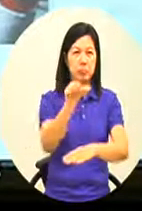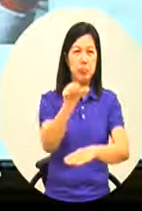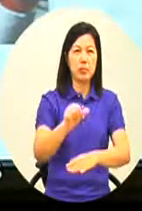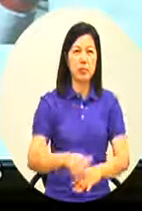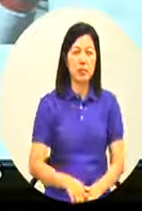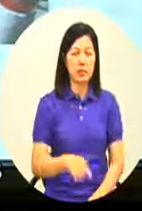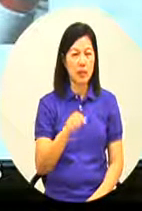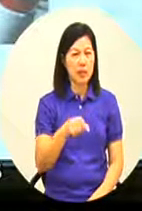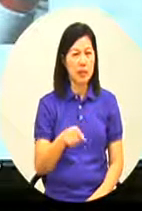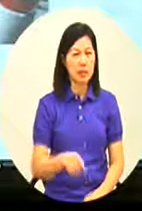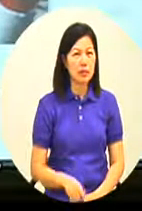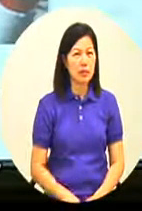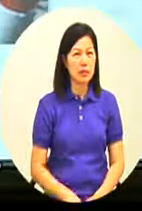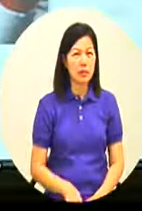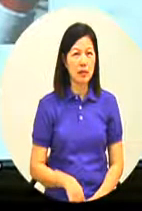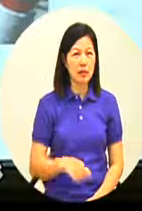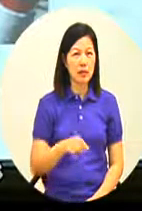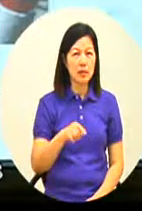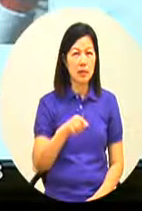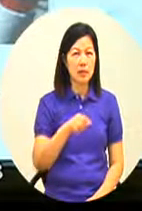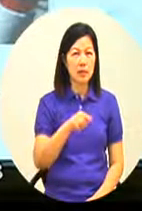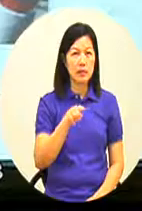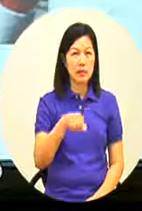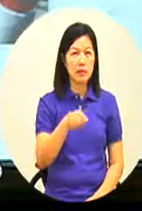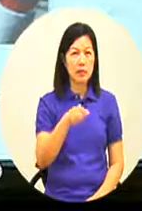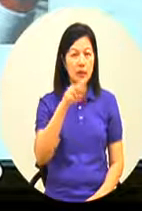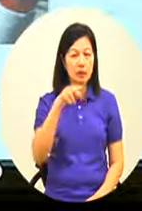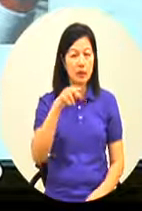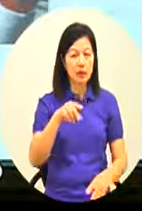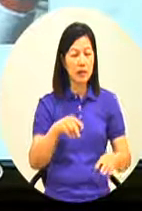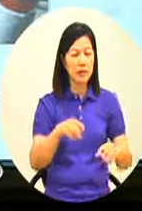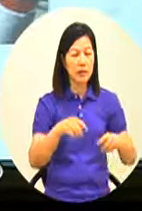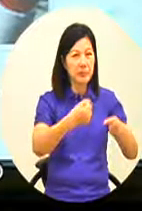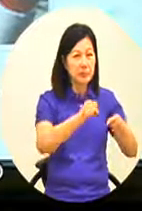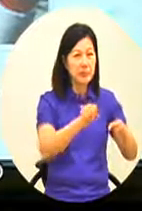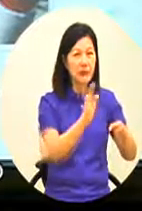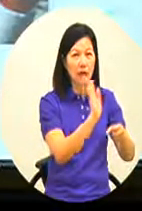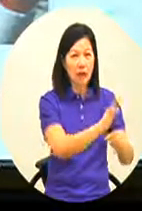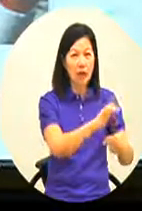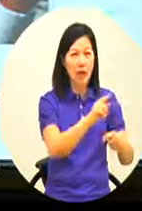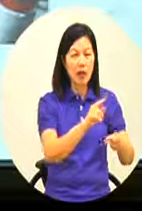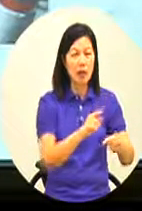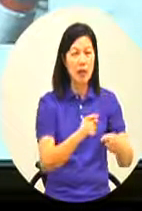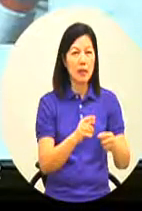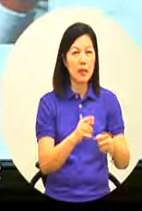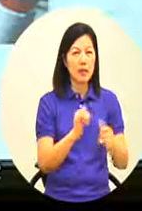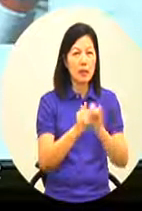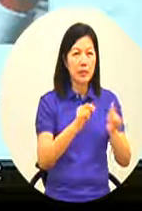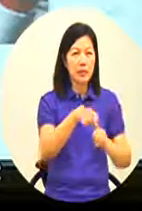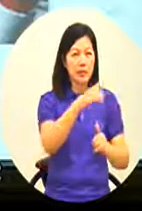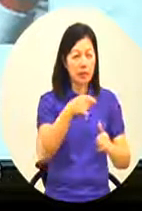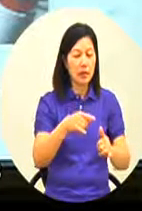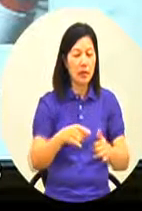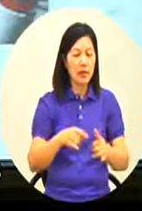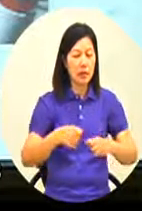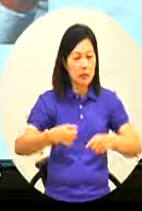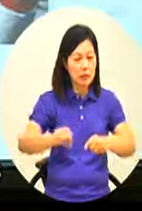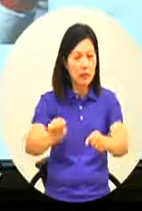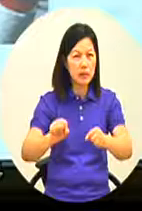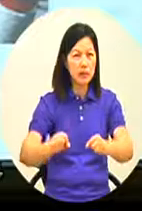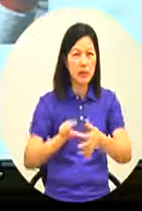个适当的讲，因为你看这边我也知道车主又跟市民朋友的使用交通习惯又有关系，因